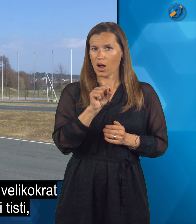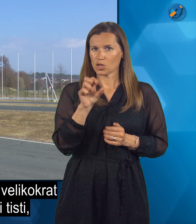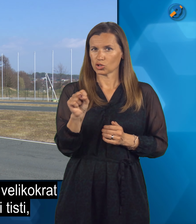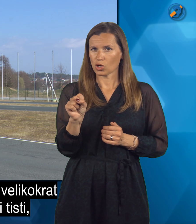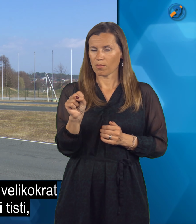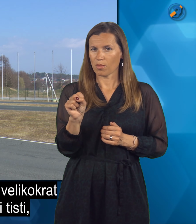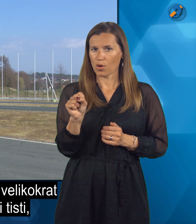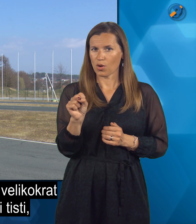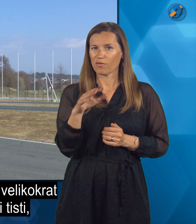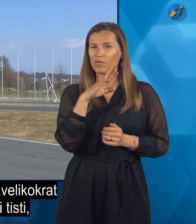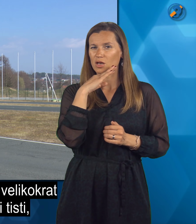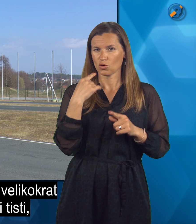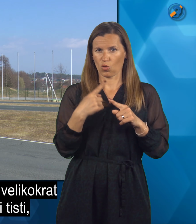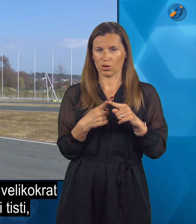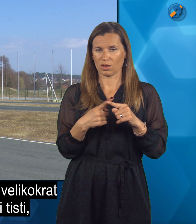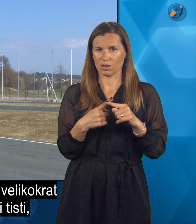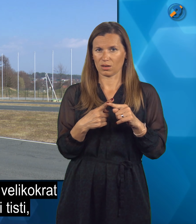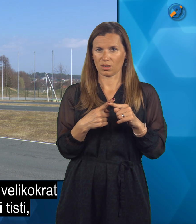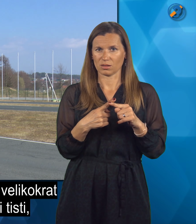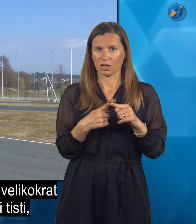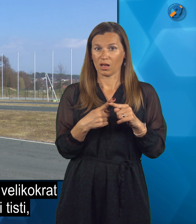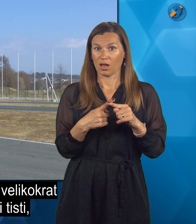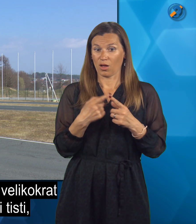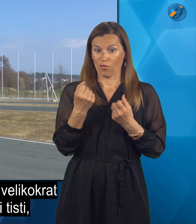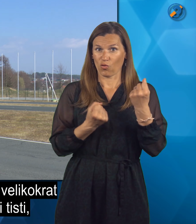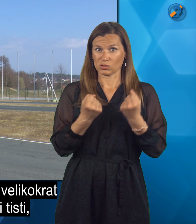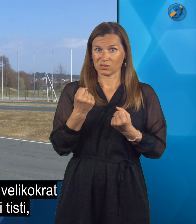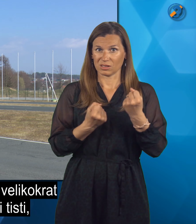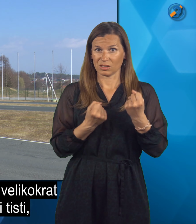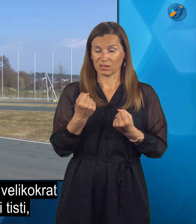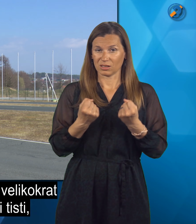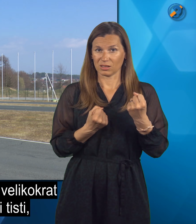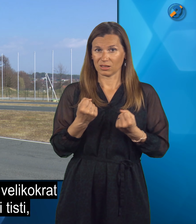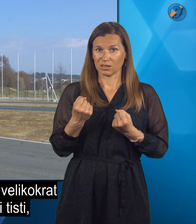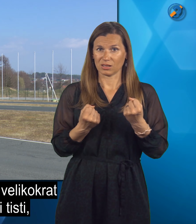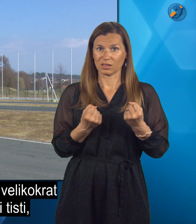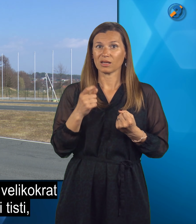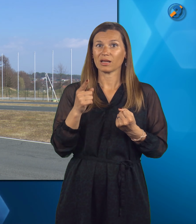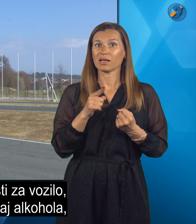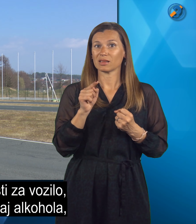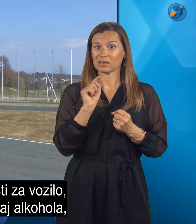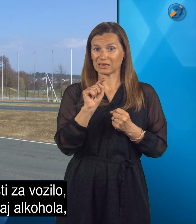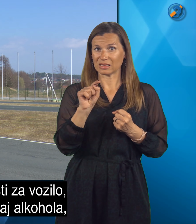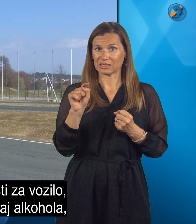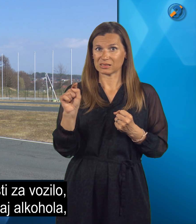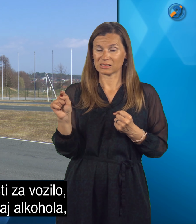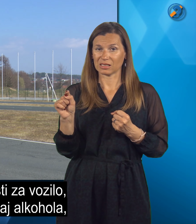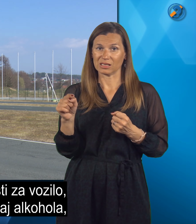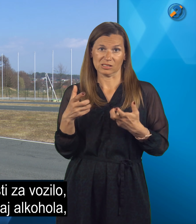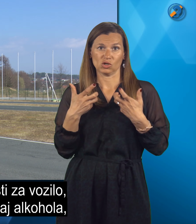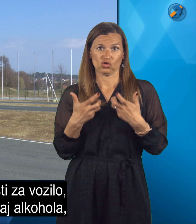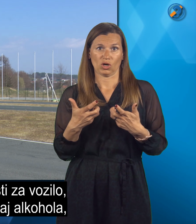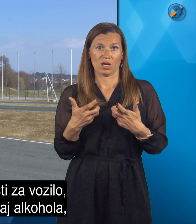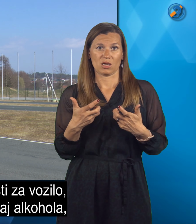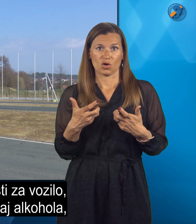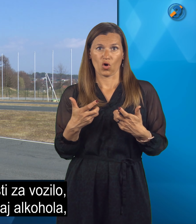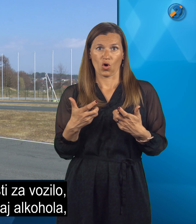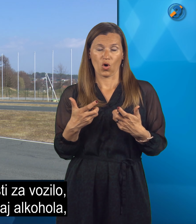Opažamo, da velikokrat vozniki, pa tisti, ki se